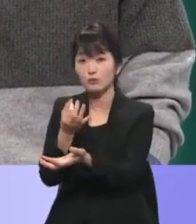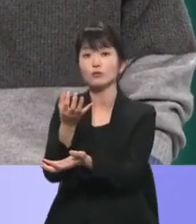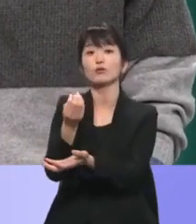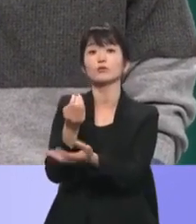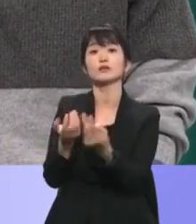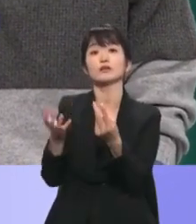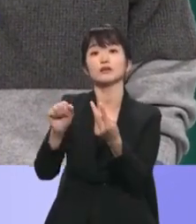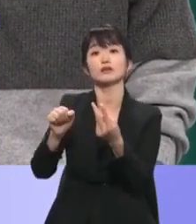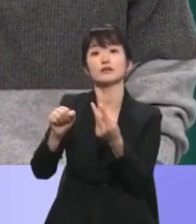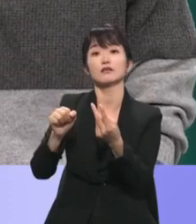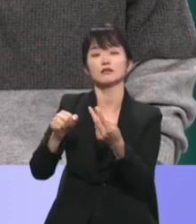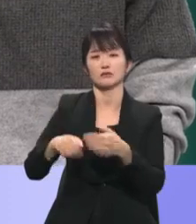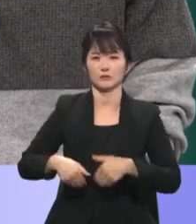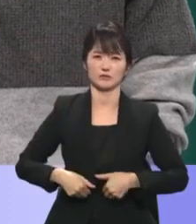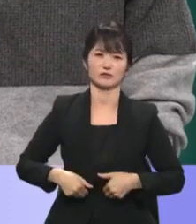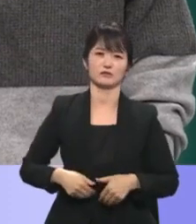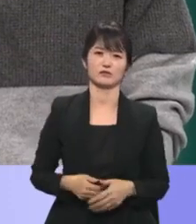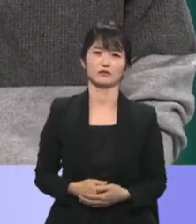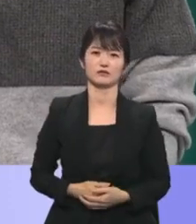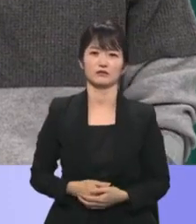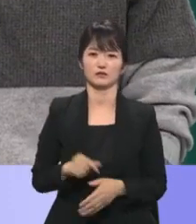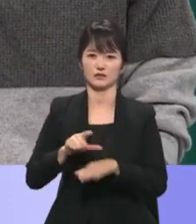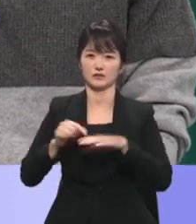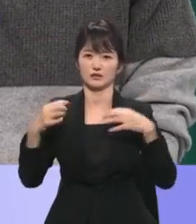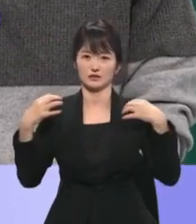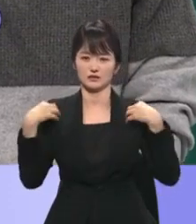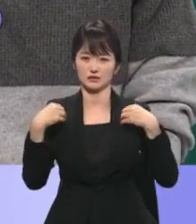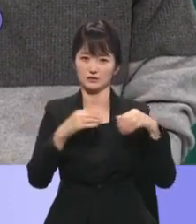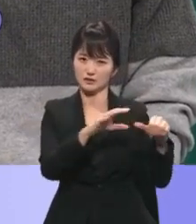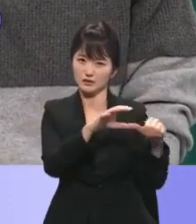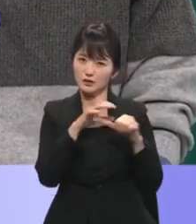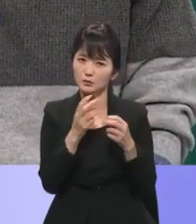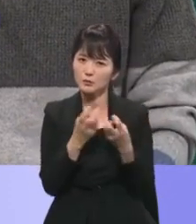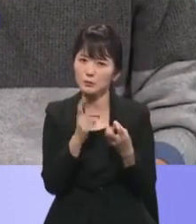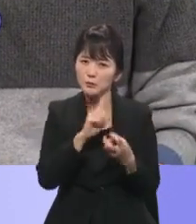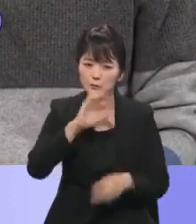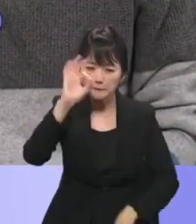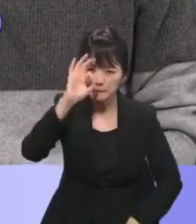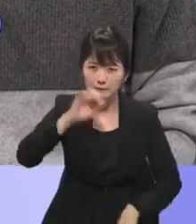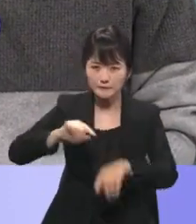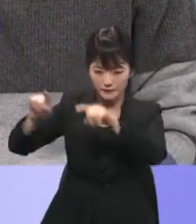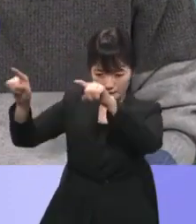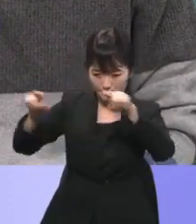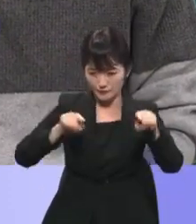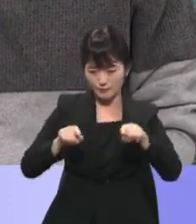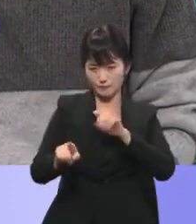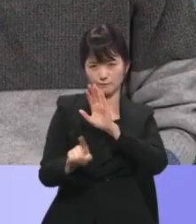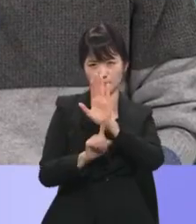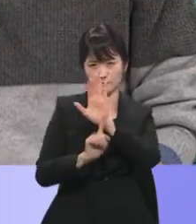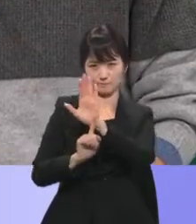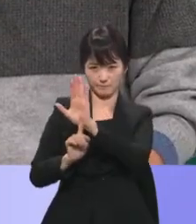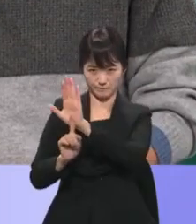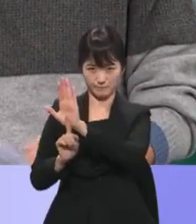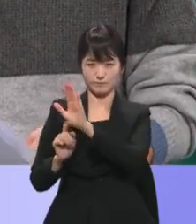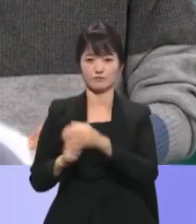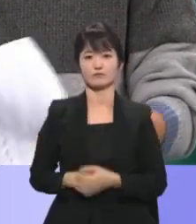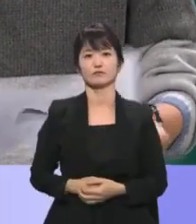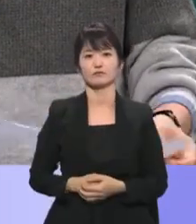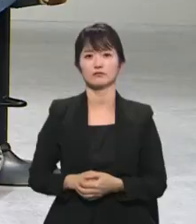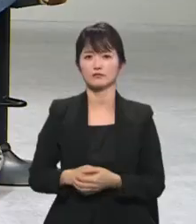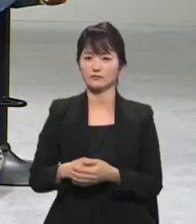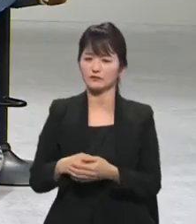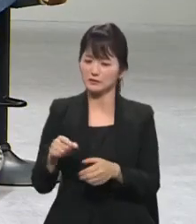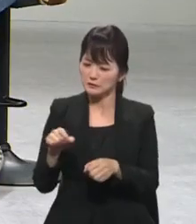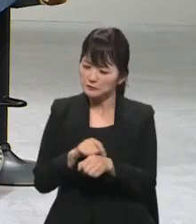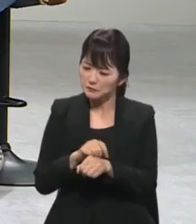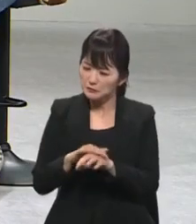2억이 넘는 예산이 필요하다고 합니다 그래서 지자체에서 활용 방안 찾으려고 전국에 공모를 진행했는데 이게 또 마땅한